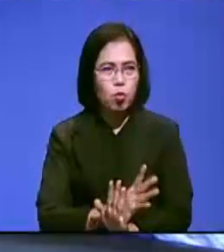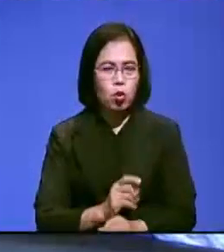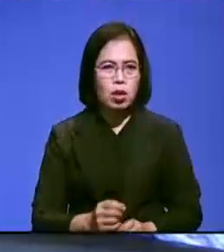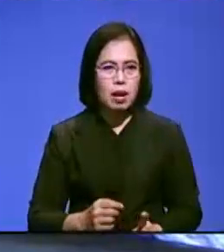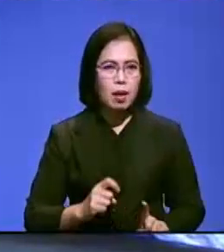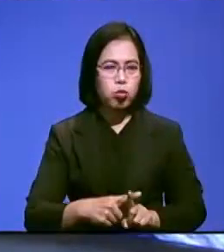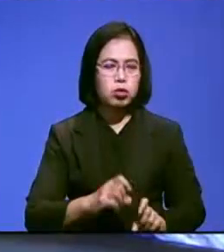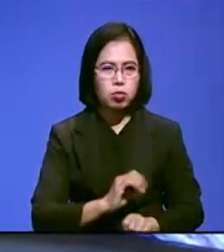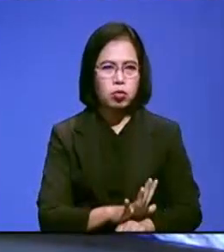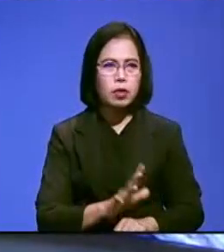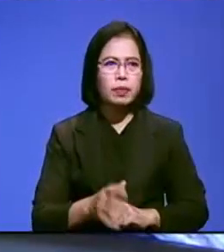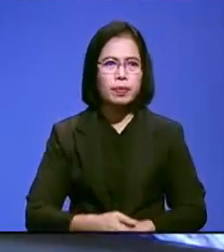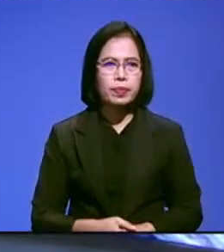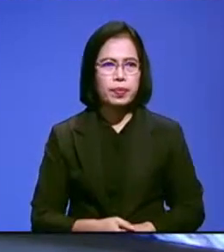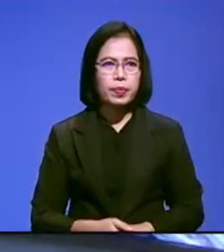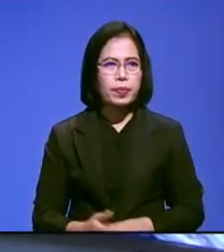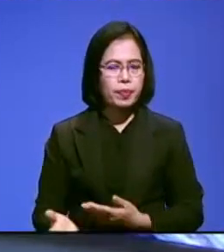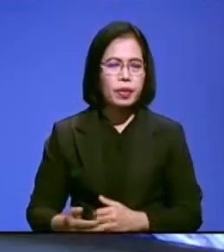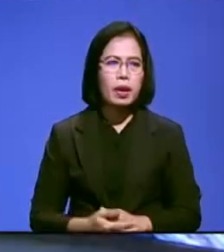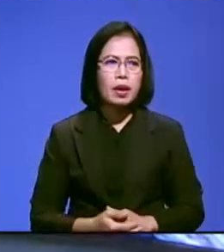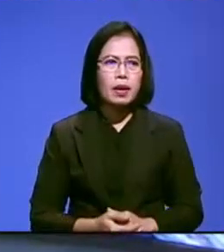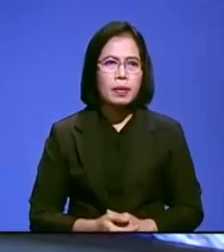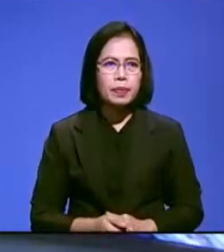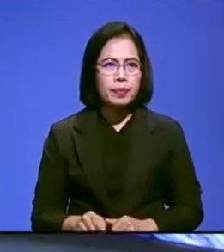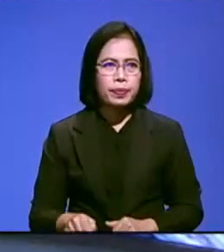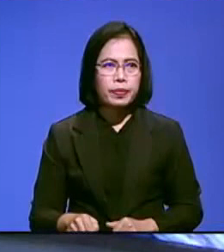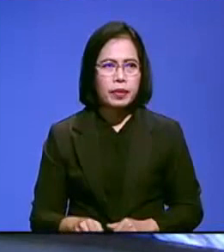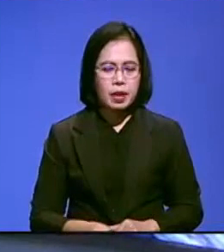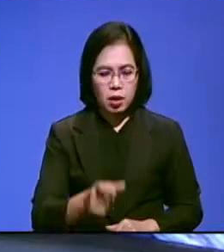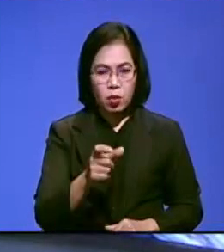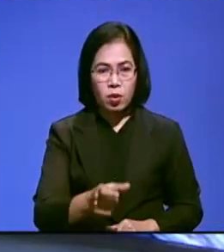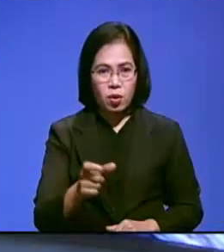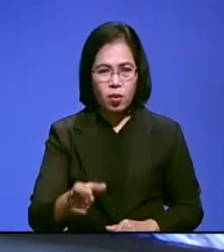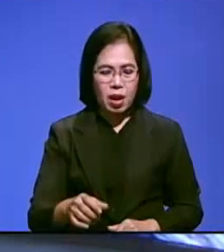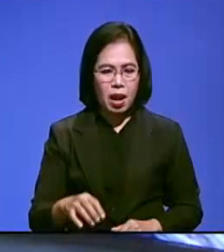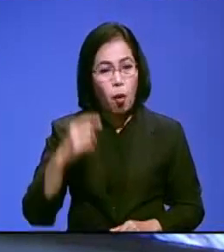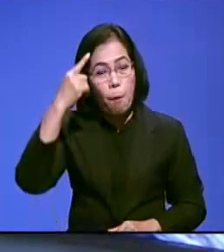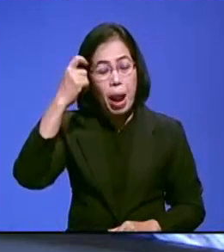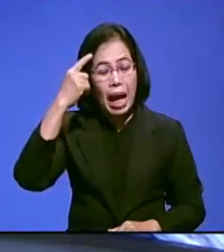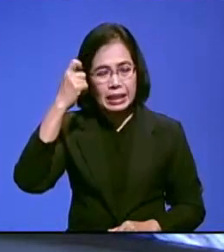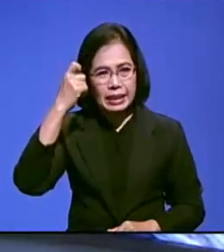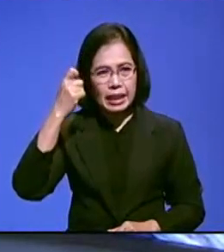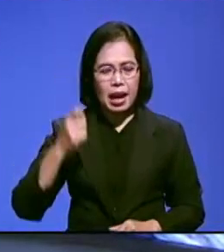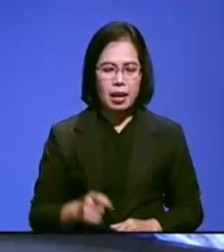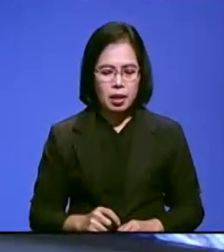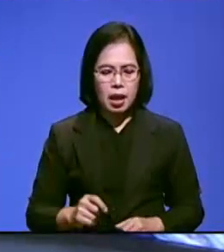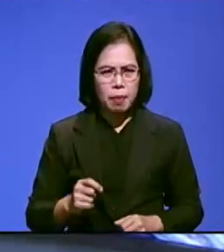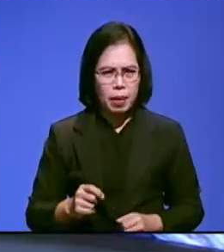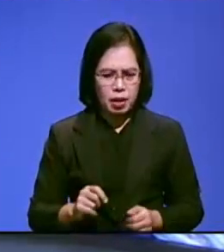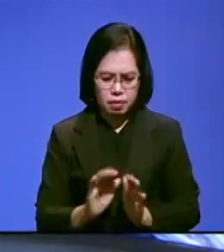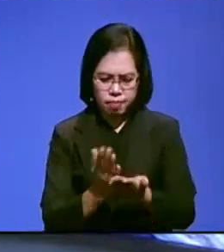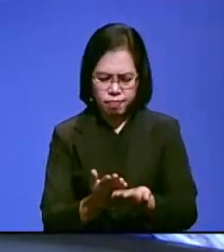Puluhan santri asal Pulau Sapudi, Madura kembali ke pesantren dengan menaiki kapal kayu. Tidak adanya dermaga membuat para santri